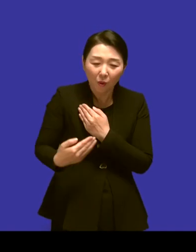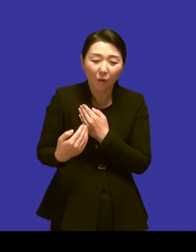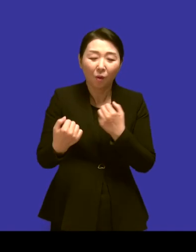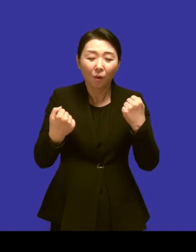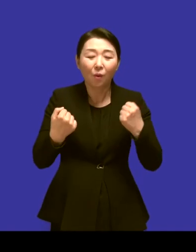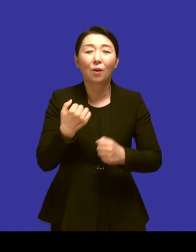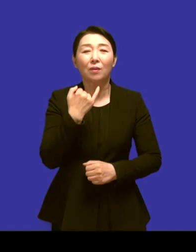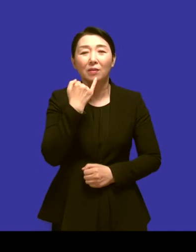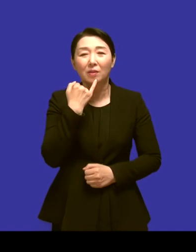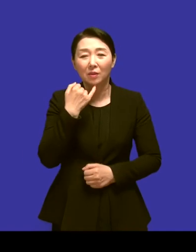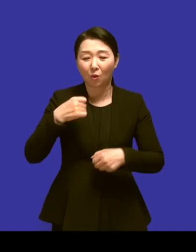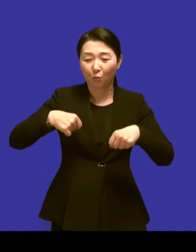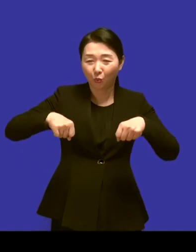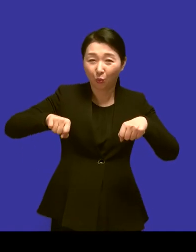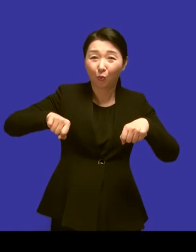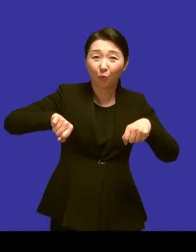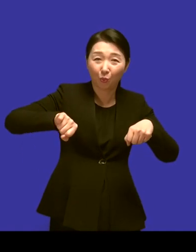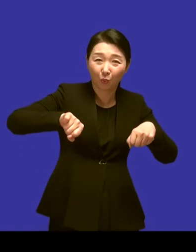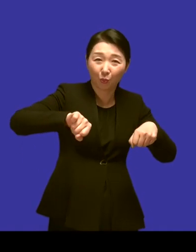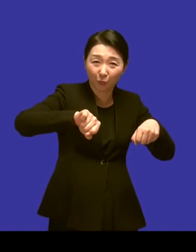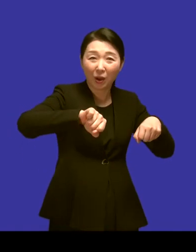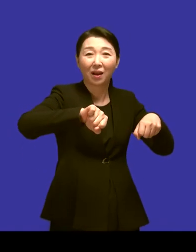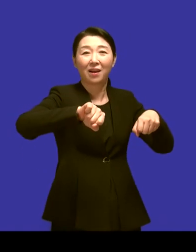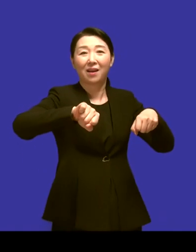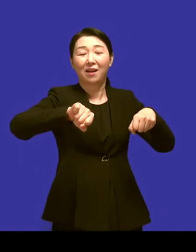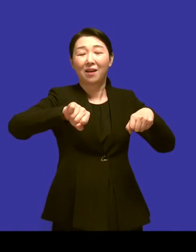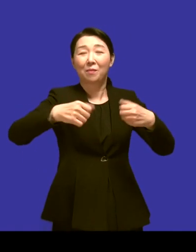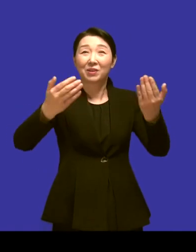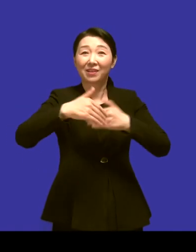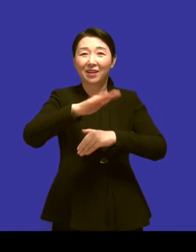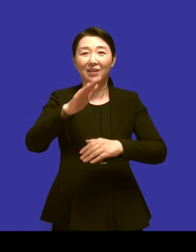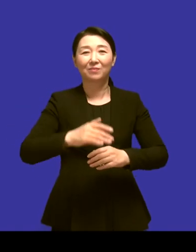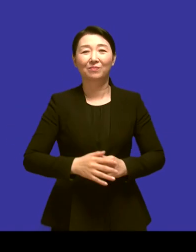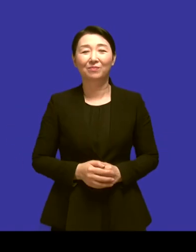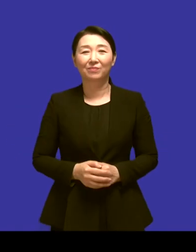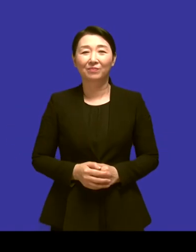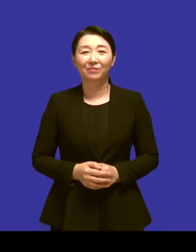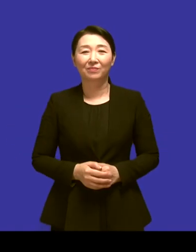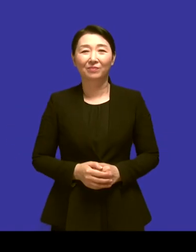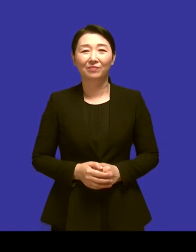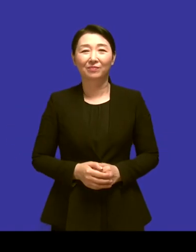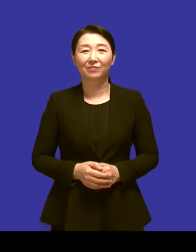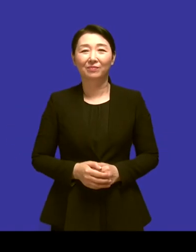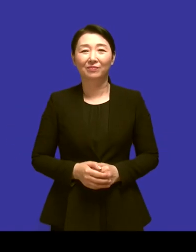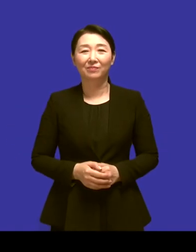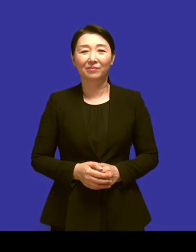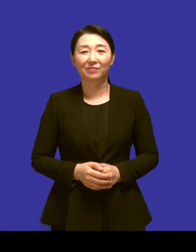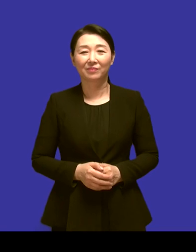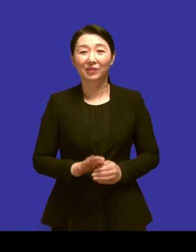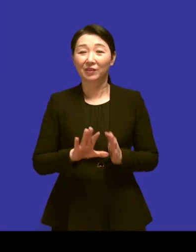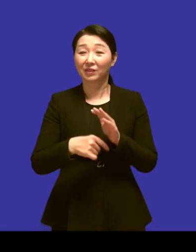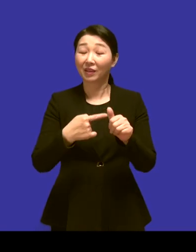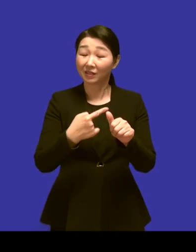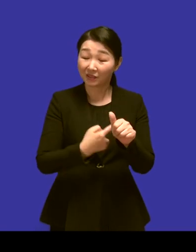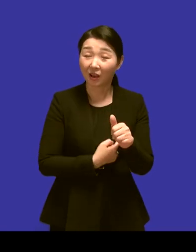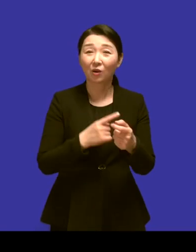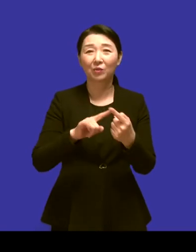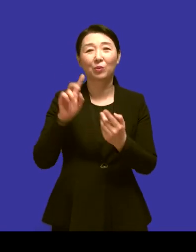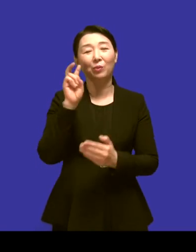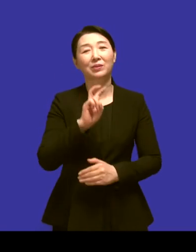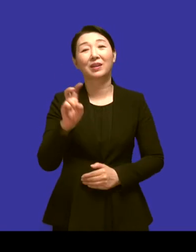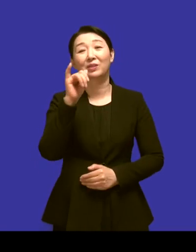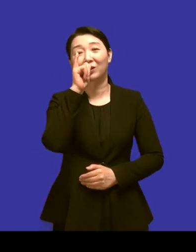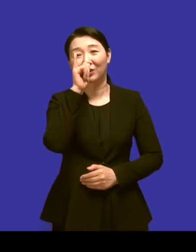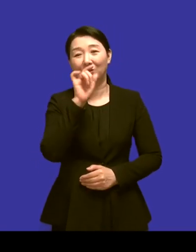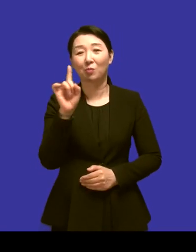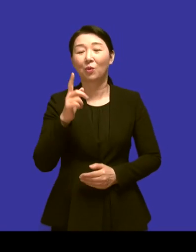사역을 이제 오토바이 타고 이제 오토바이 뒤에 타고 이렇게 가고 있었는데 그때 이제 자연스럽게 그냥 찬양이